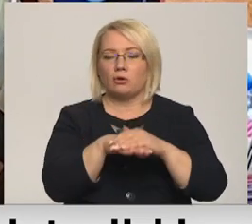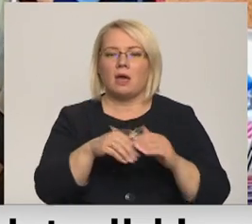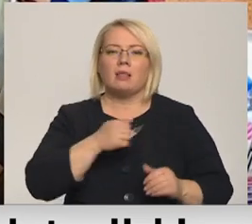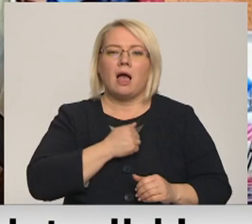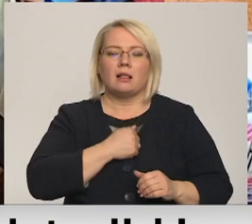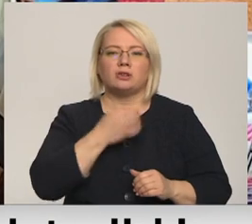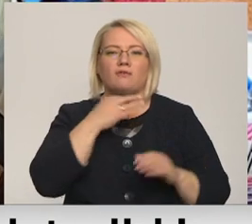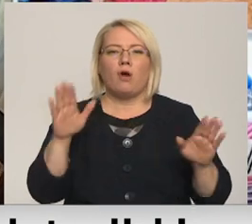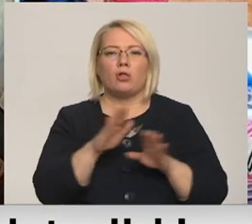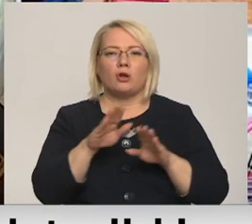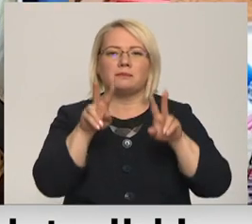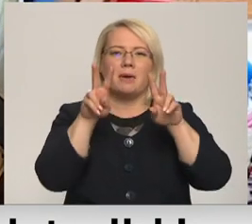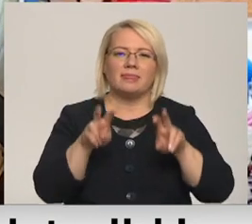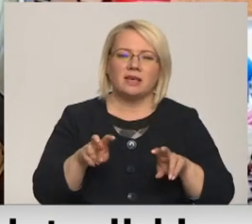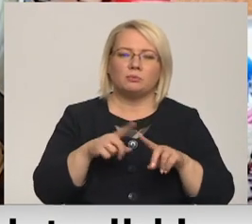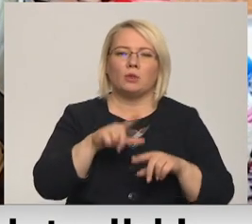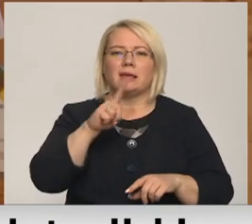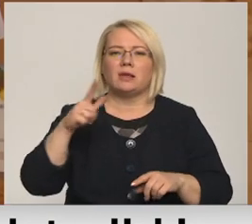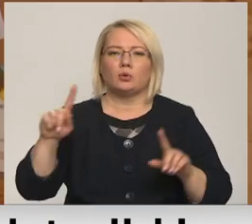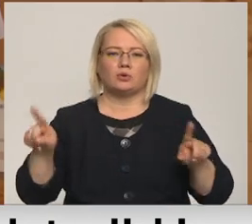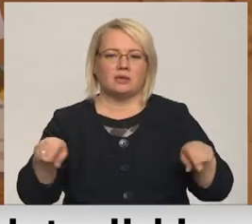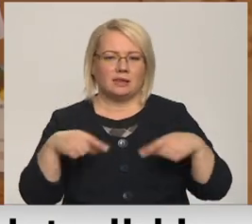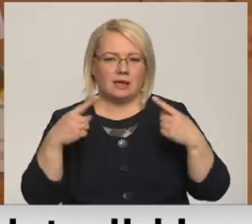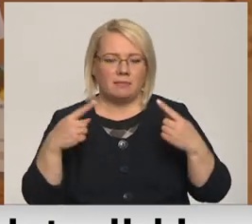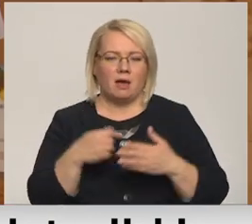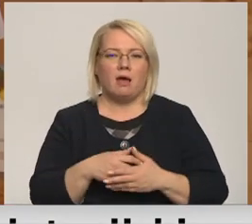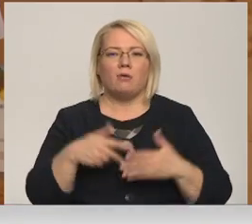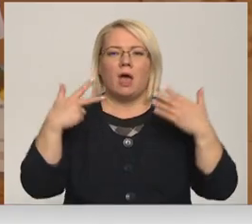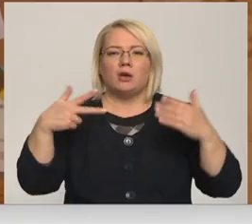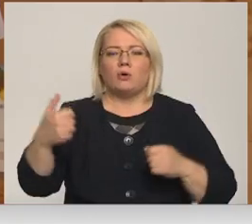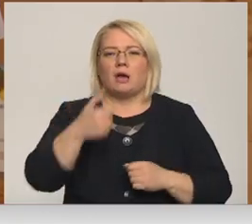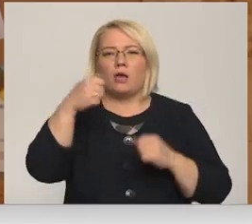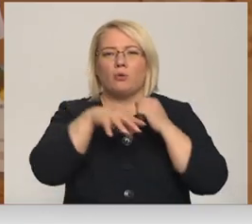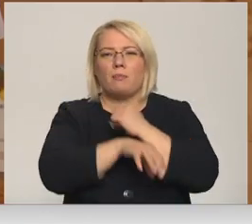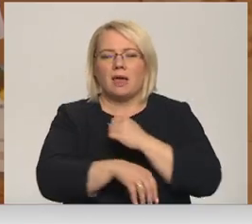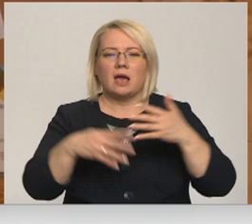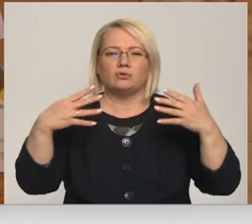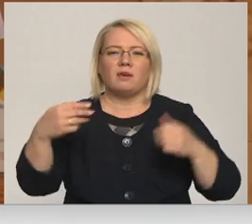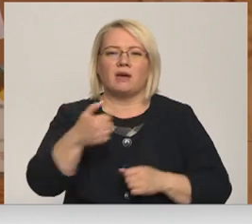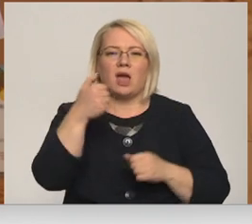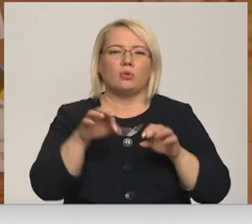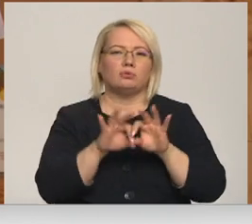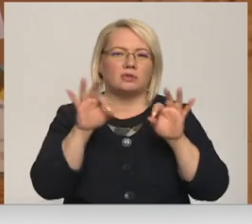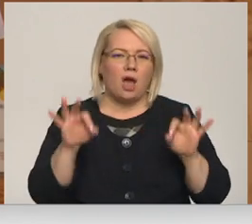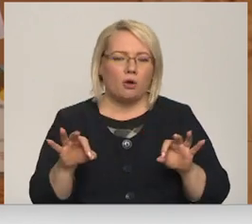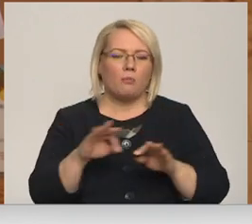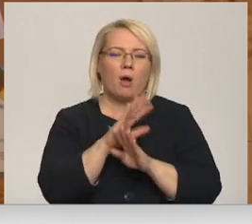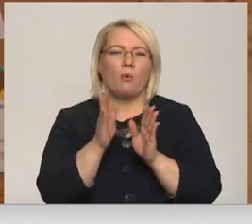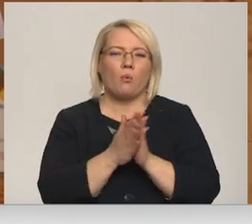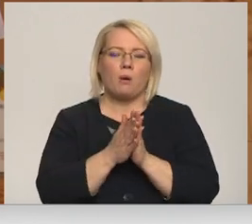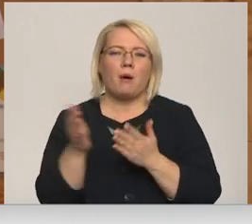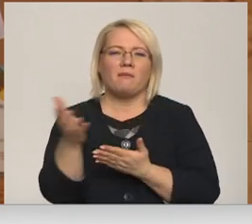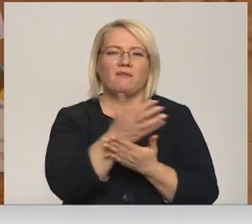folkloras, pētniecības un literatūras attīstībā. 80. gadu beigos, 90. gadu sokumā es arī kūpā vocā